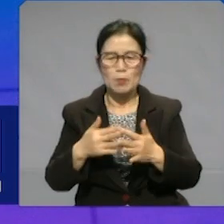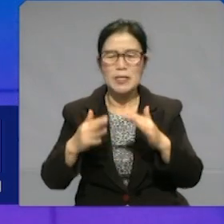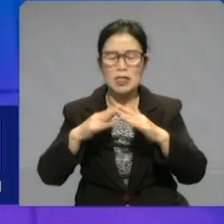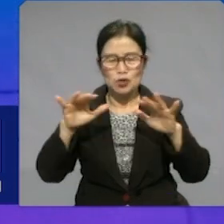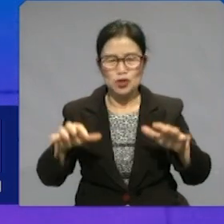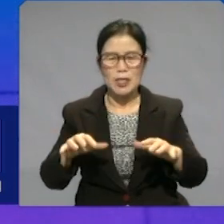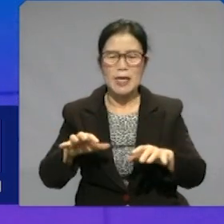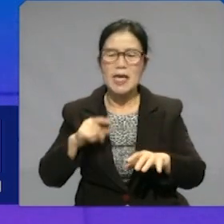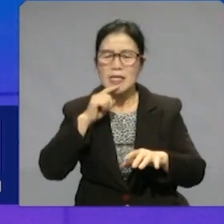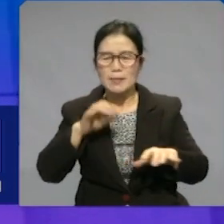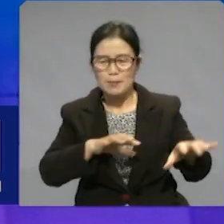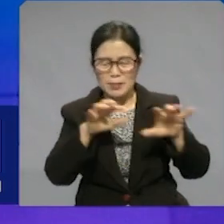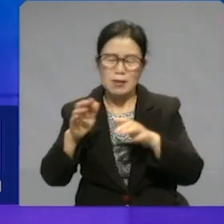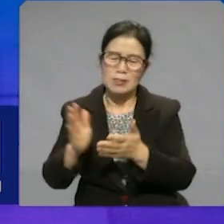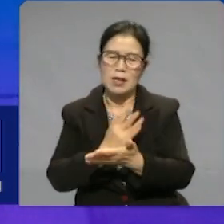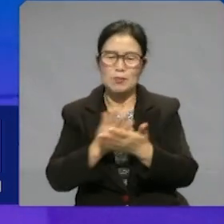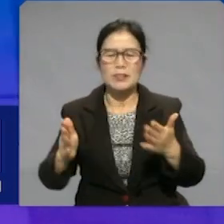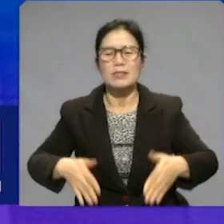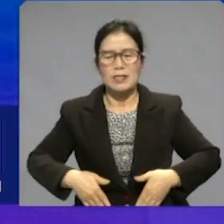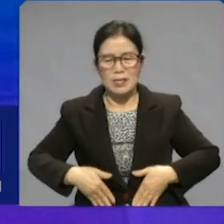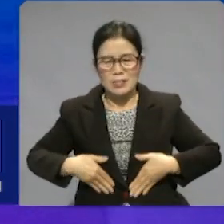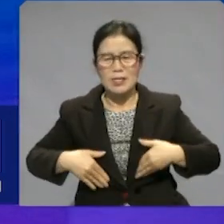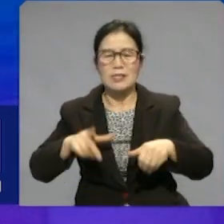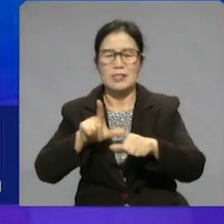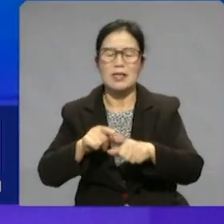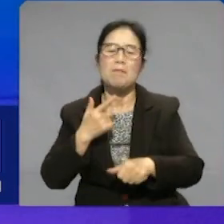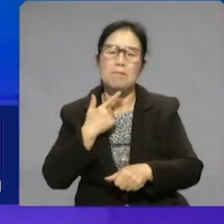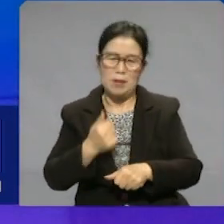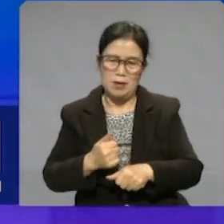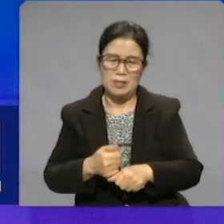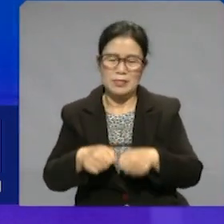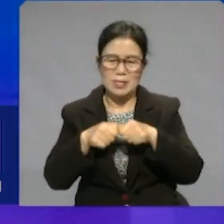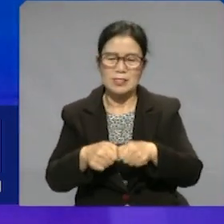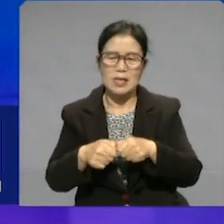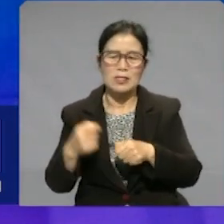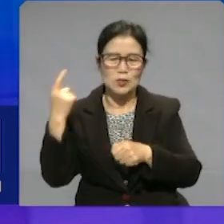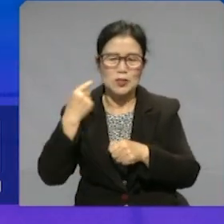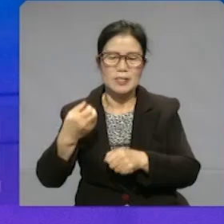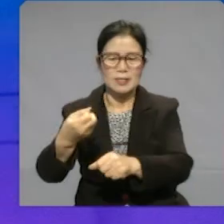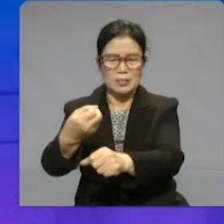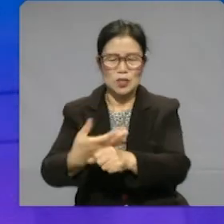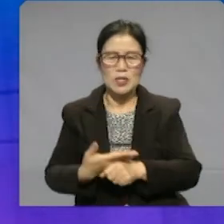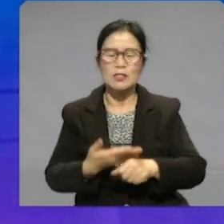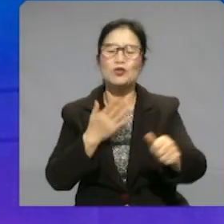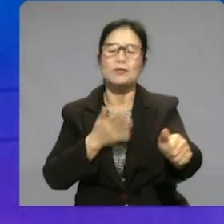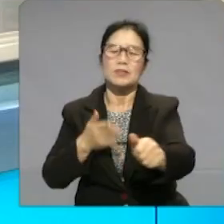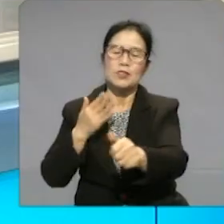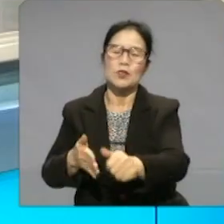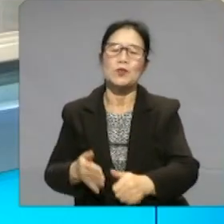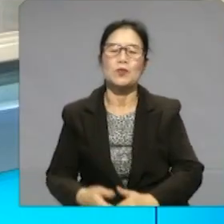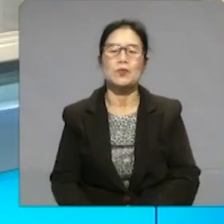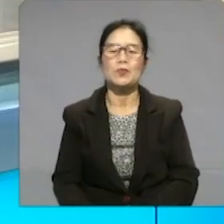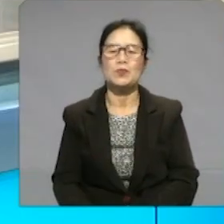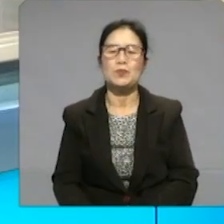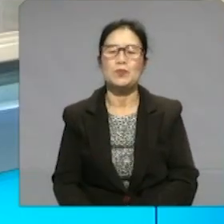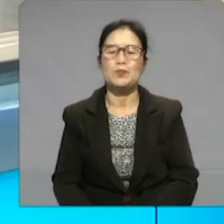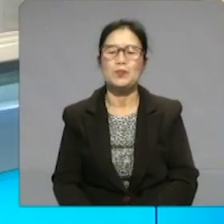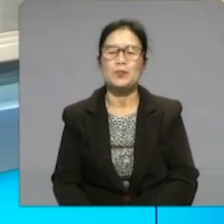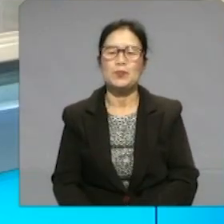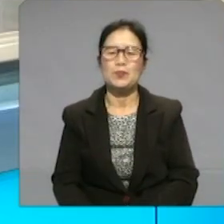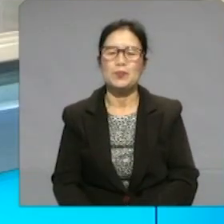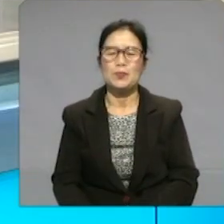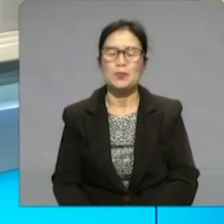김장김치를 나누면서 훈훈한 시간을 보냈다고 하는데요. 자세한 소식 들어보겠습니다. 손윤경 통신원. 네,